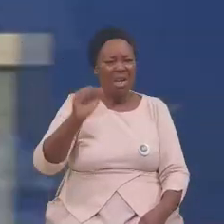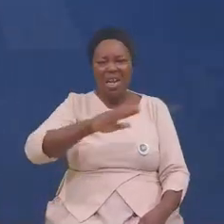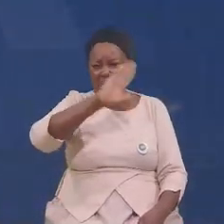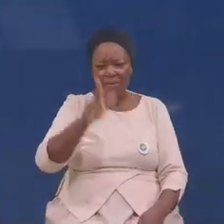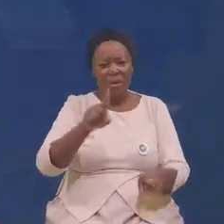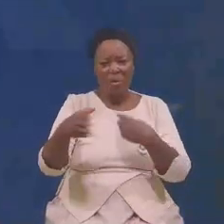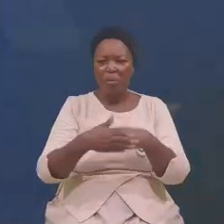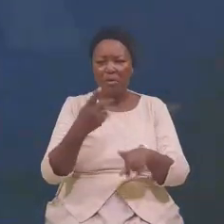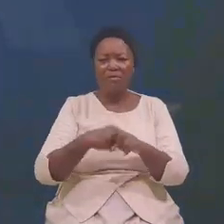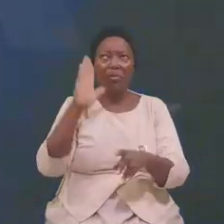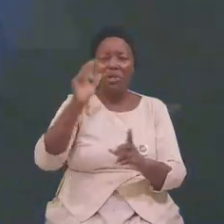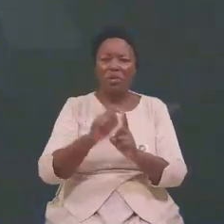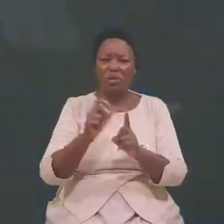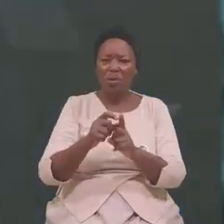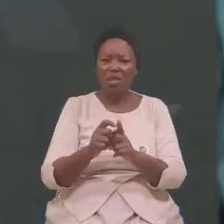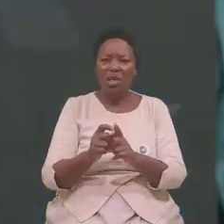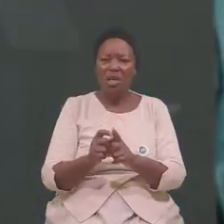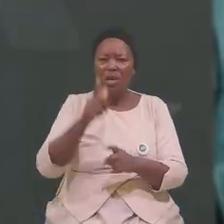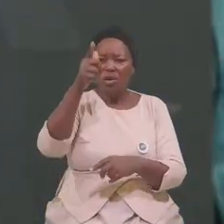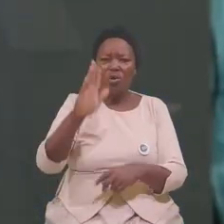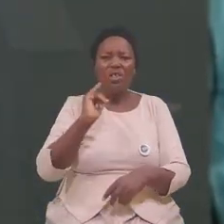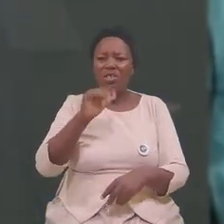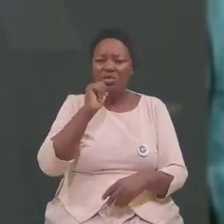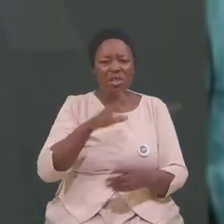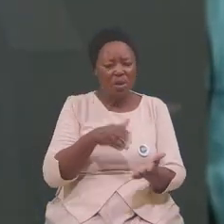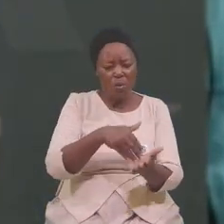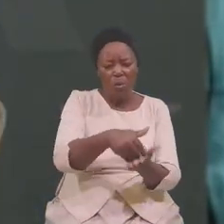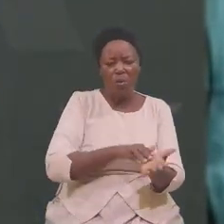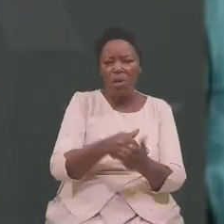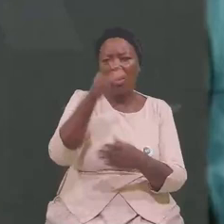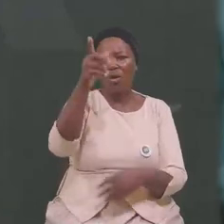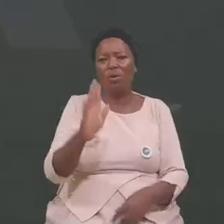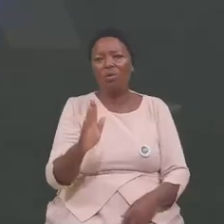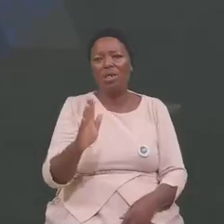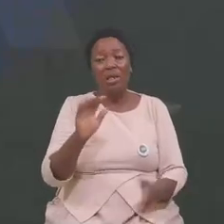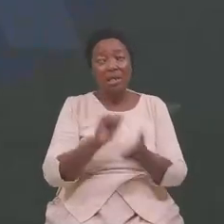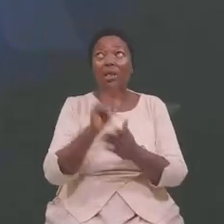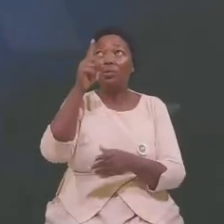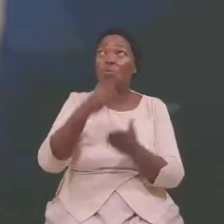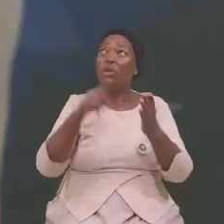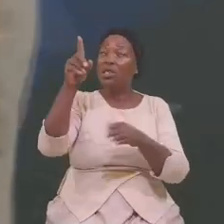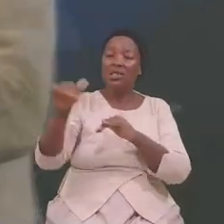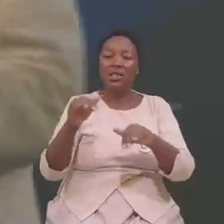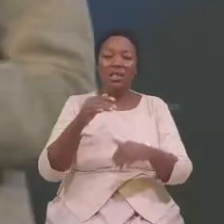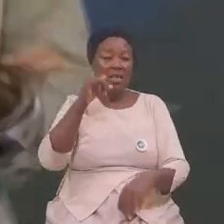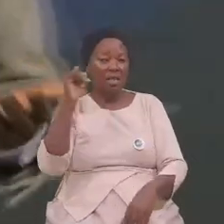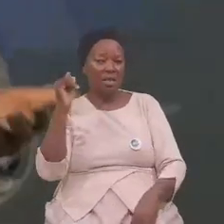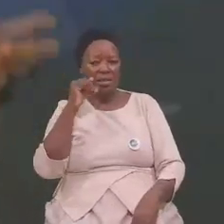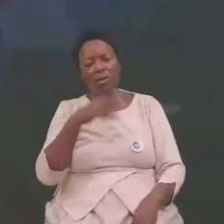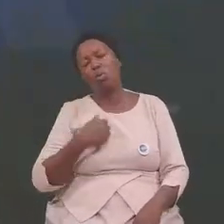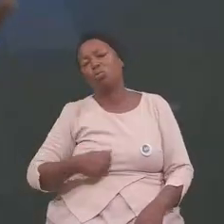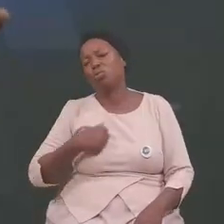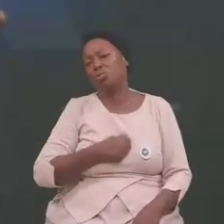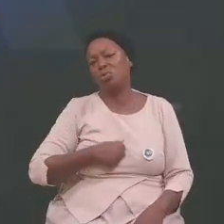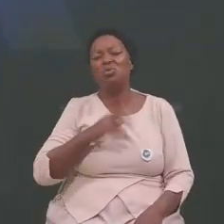Dieu n'est pas un Dieu affaibli. Pour ce qu'il a fait hier, oh, je suis désolé, tu devais